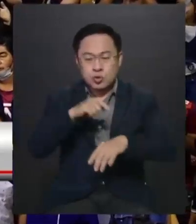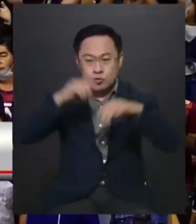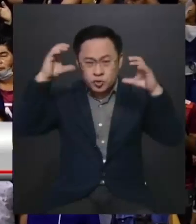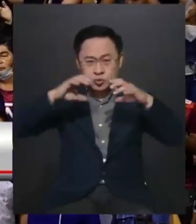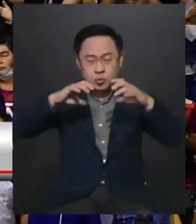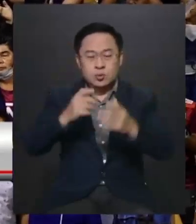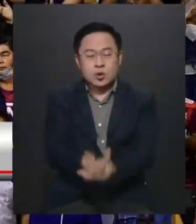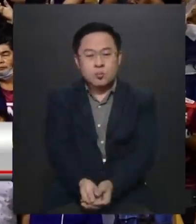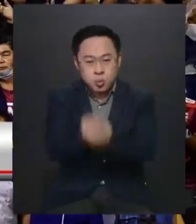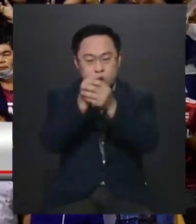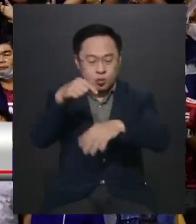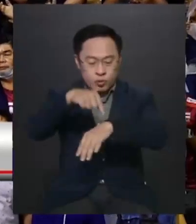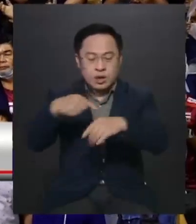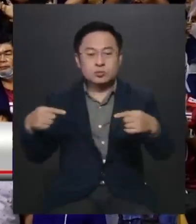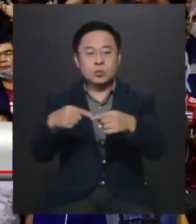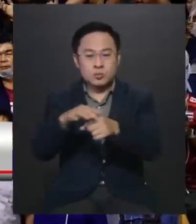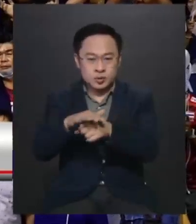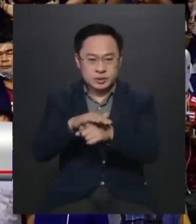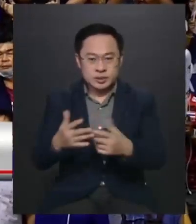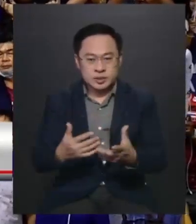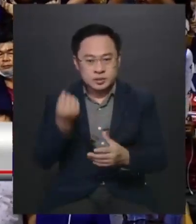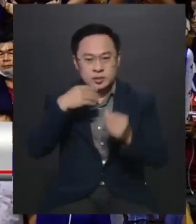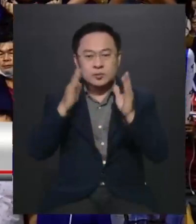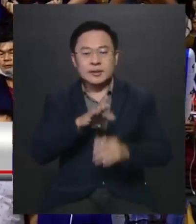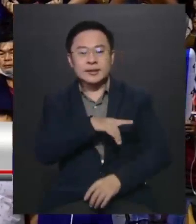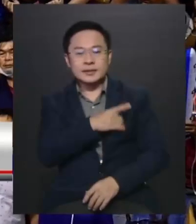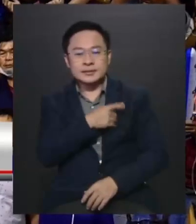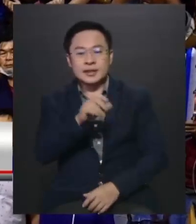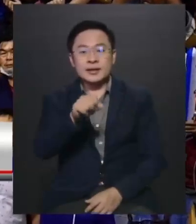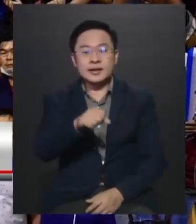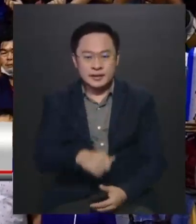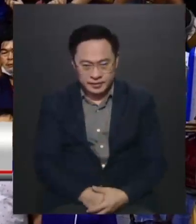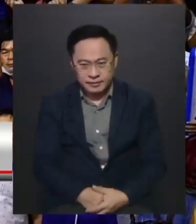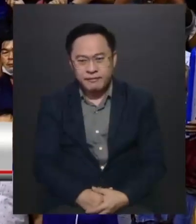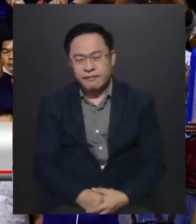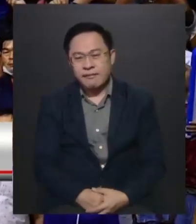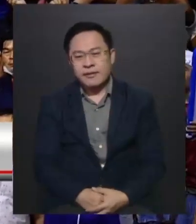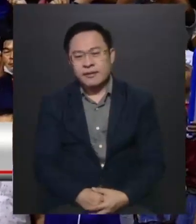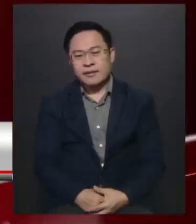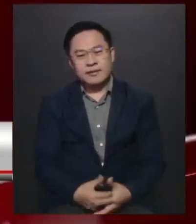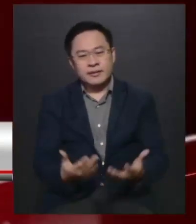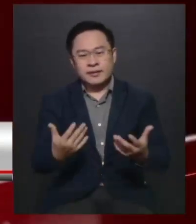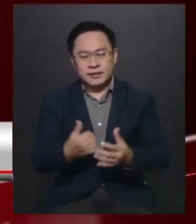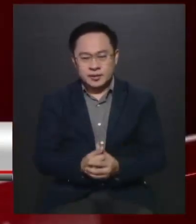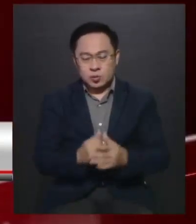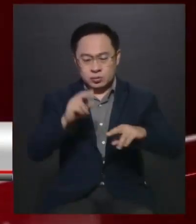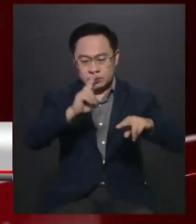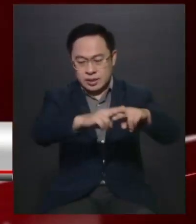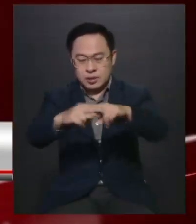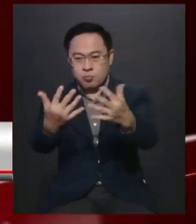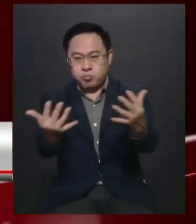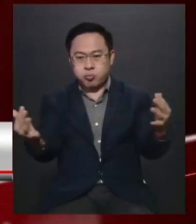เวลาแข่งพอดีด้วยนะนะคะอันนี ้แล้ว บรรยากาศดีจัง แฟนๆเนี่ยเต็มสนามแล้วค